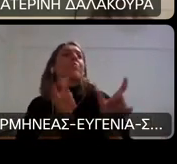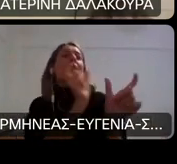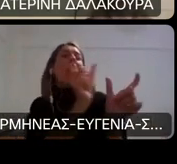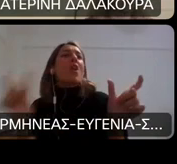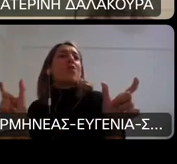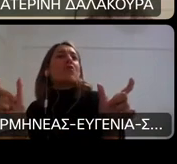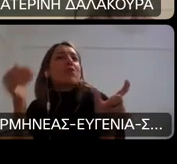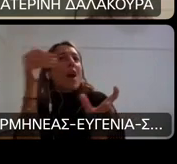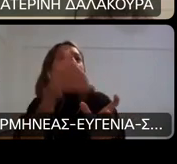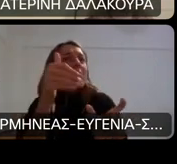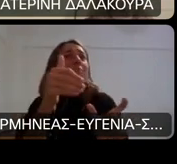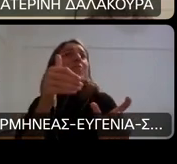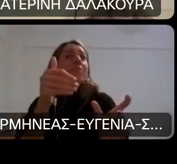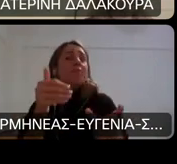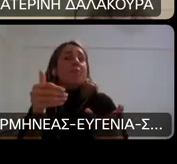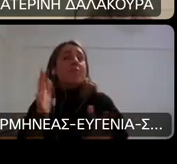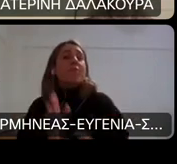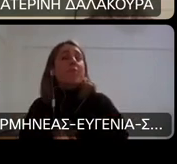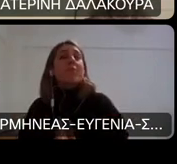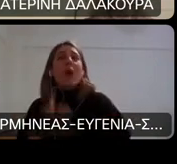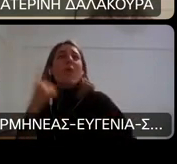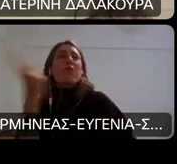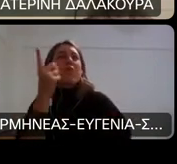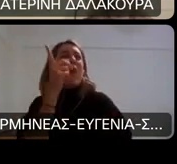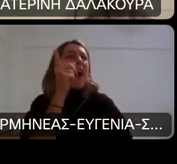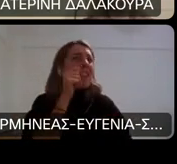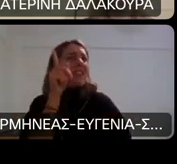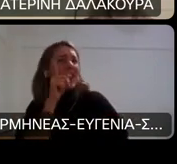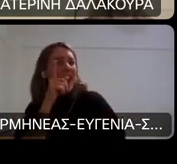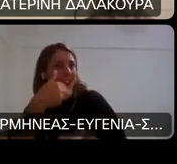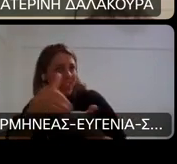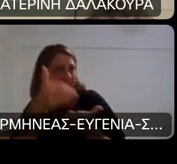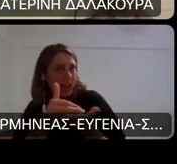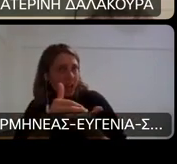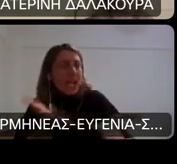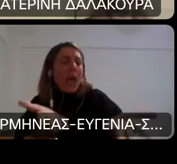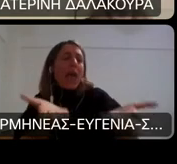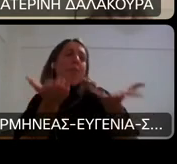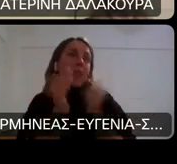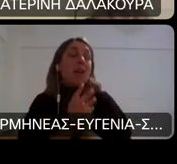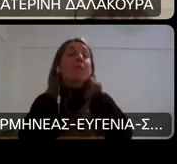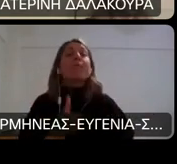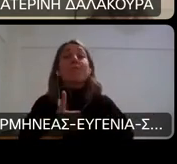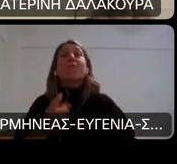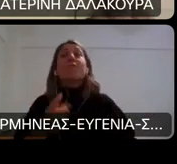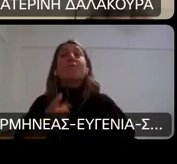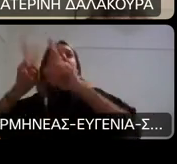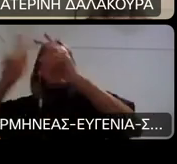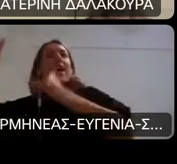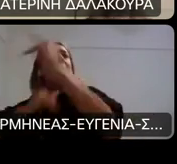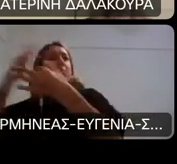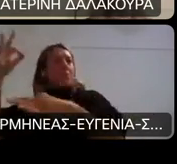εκφράσεων των άλλων που εμπεριέχουν έμφυλες διακρίσεις. Τα ίδια συμπεράσματα προέκυψαν και από τη μελέτη των ιστότοπων,